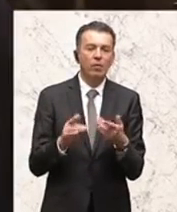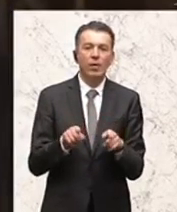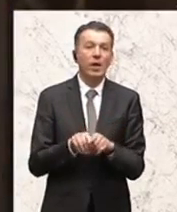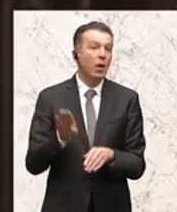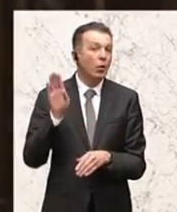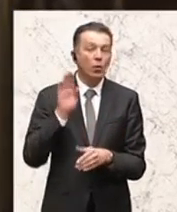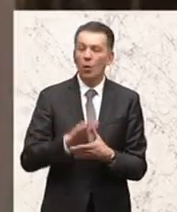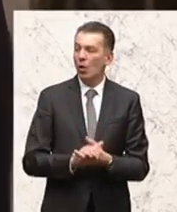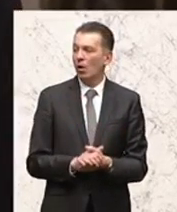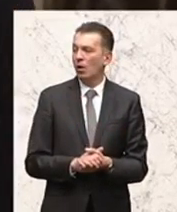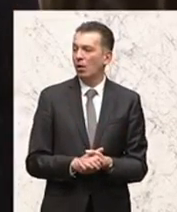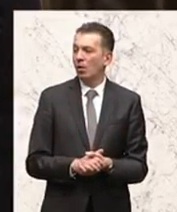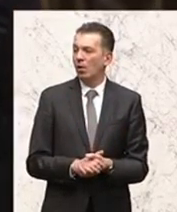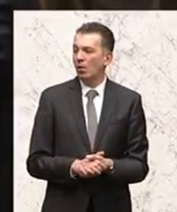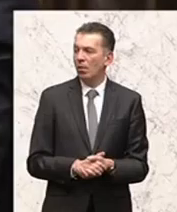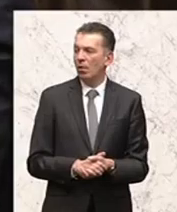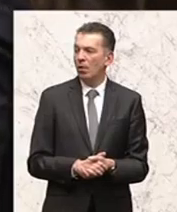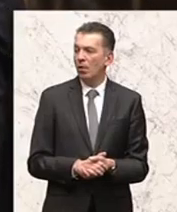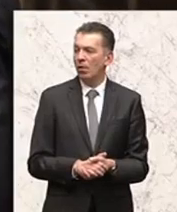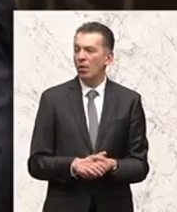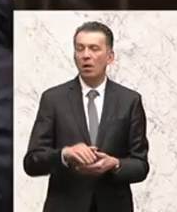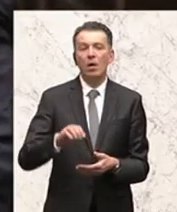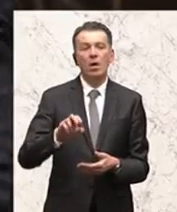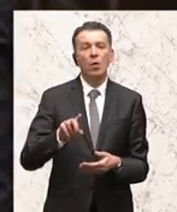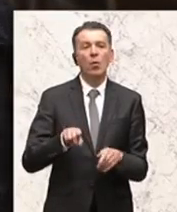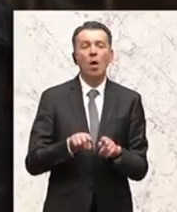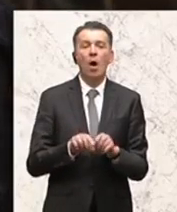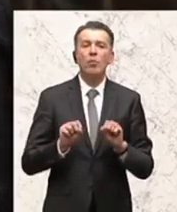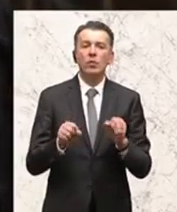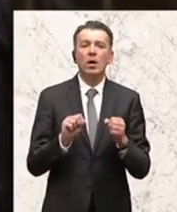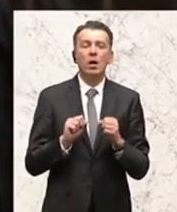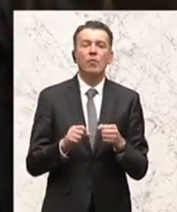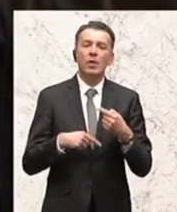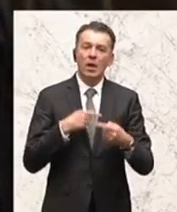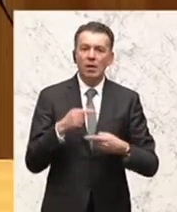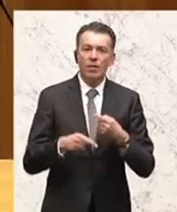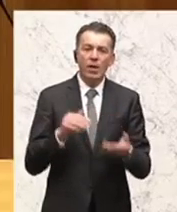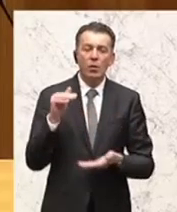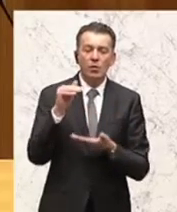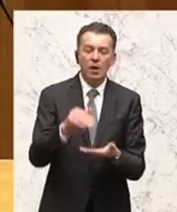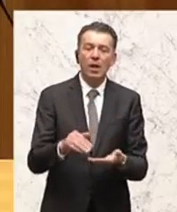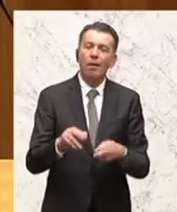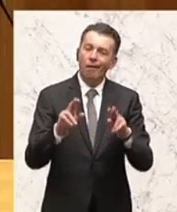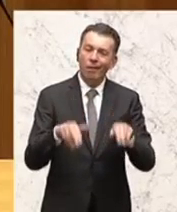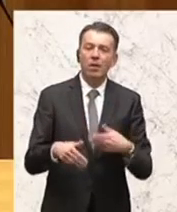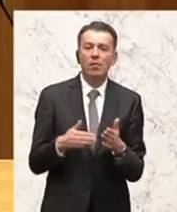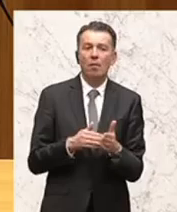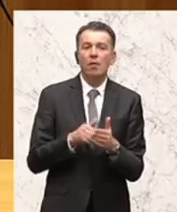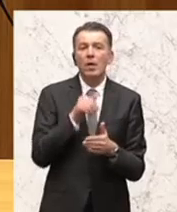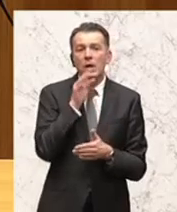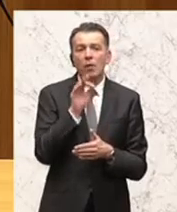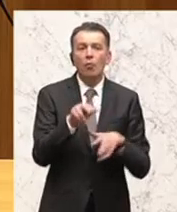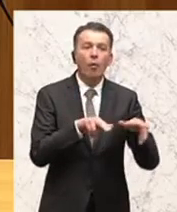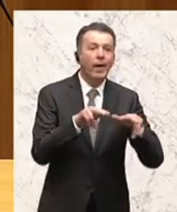auch zu, dass er sich in der EU einsetzen möge, hier die Entwicklungsgelder entsprechend einzusetzen, und zwar nicht für